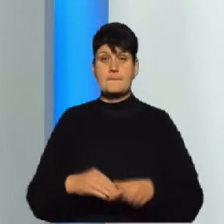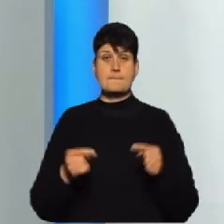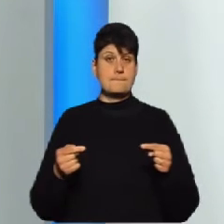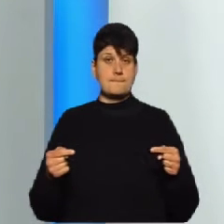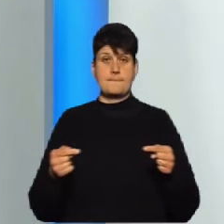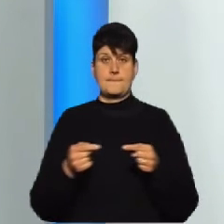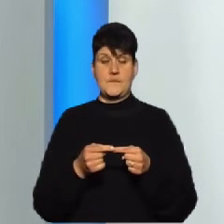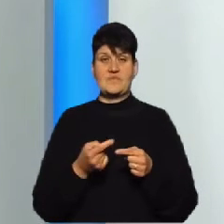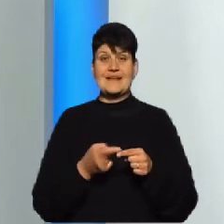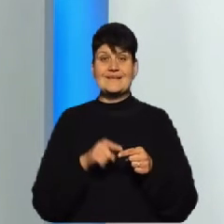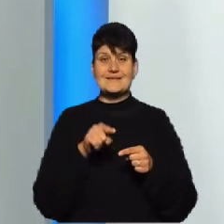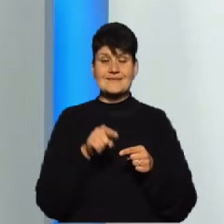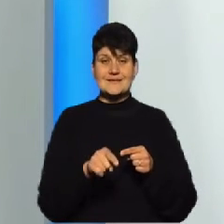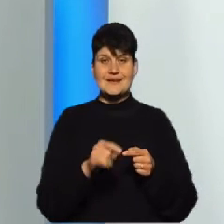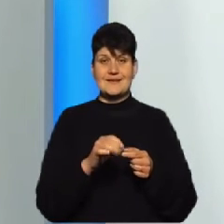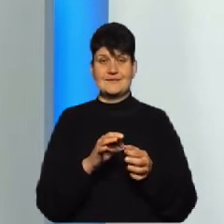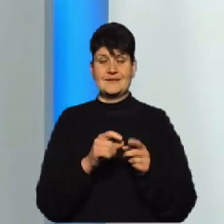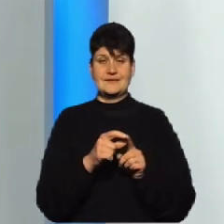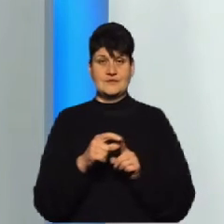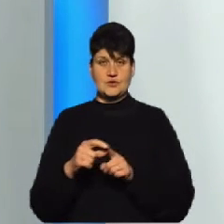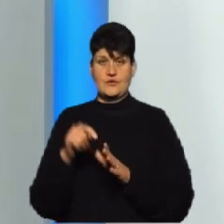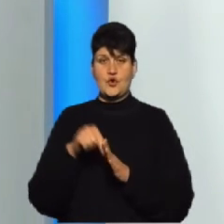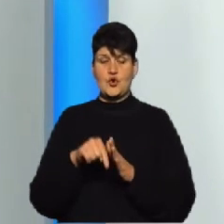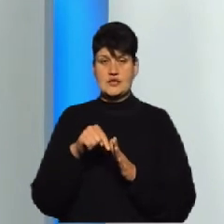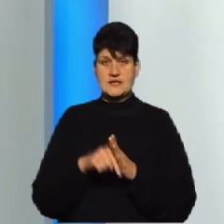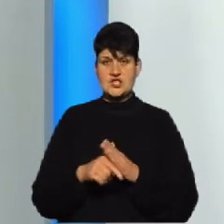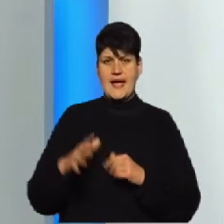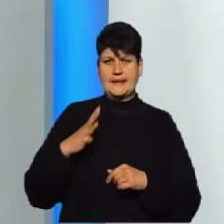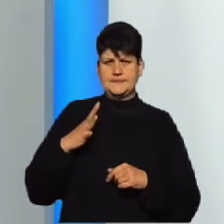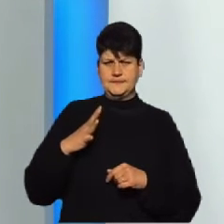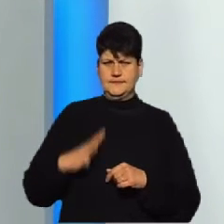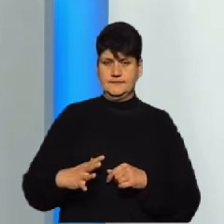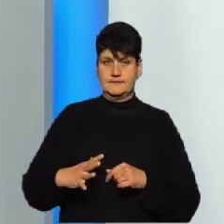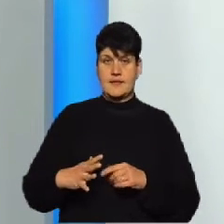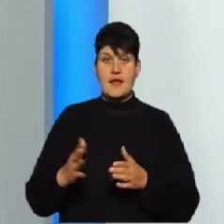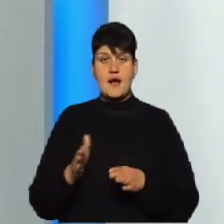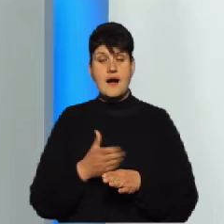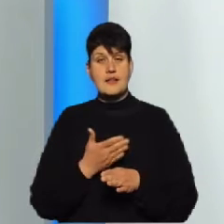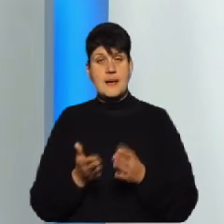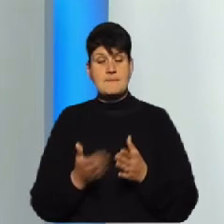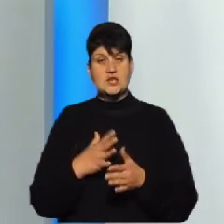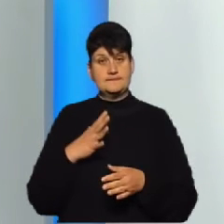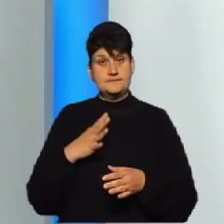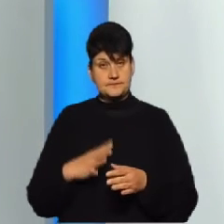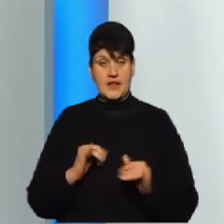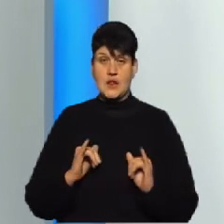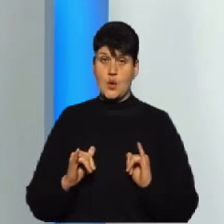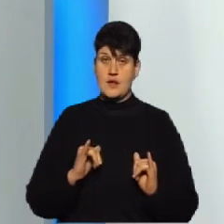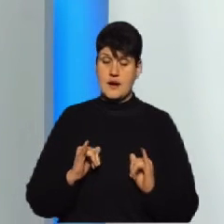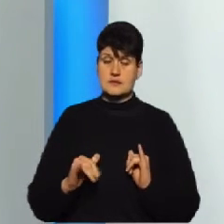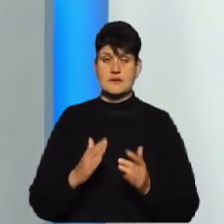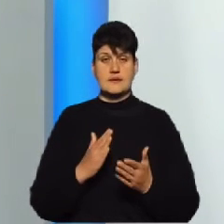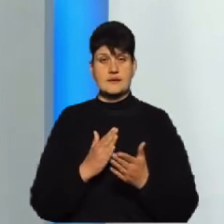означає етимологічно як терпимість. Але між терпимістю і толерантністю є